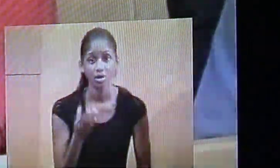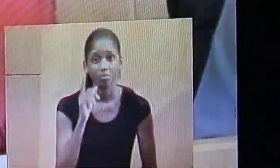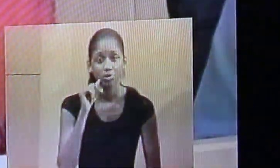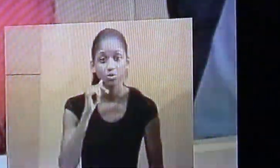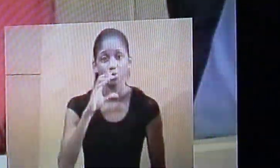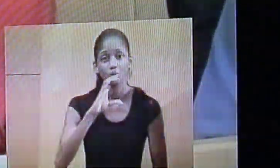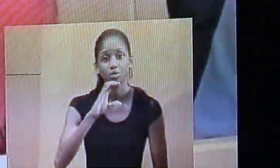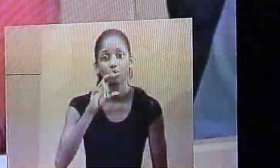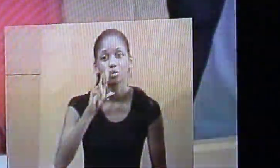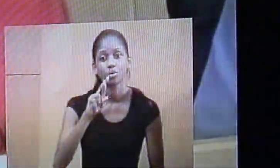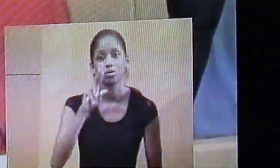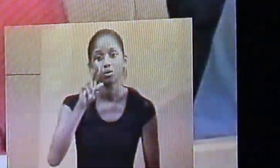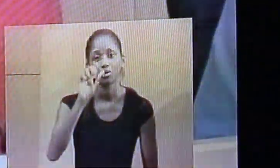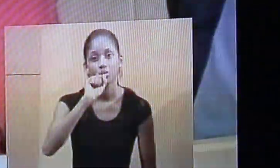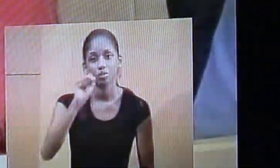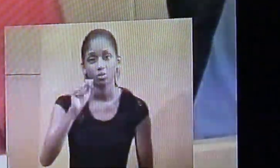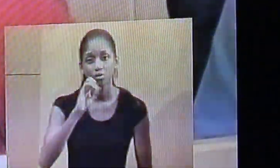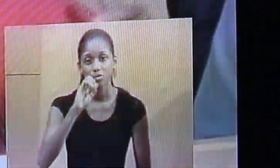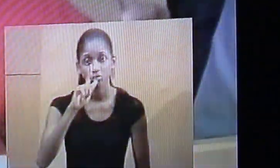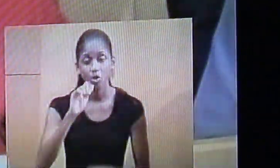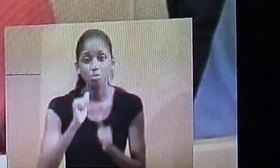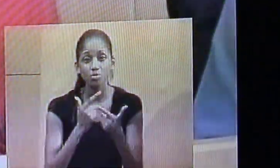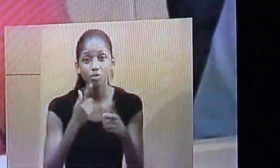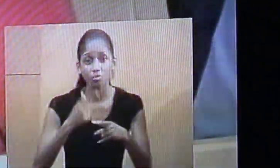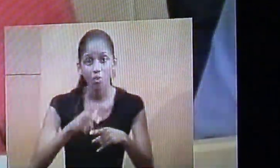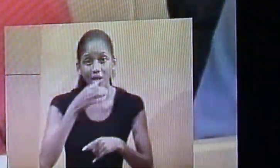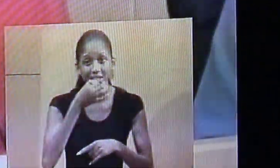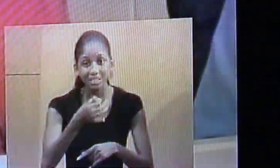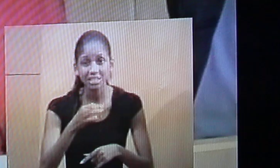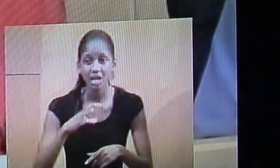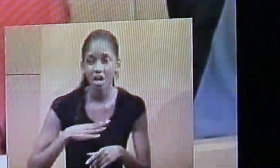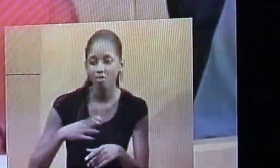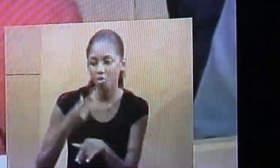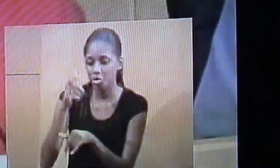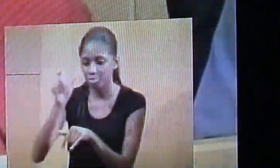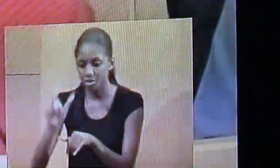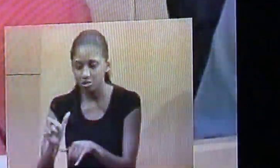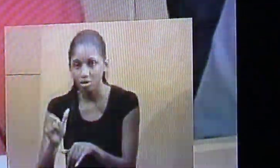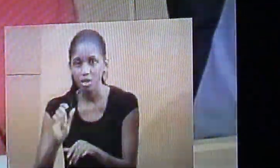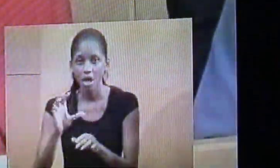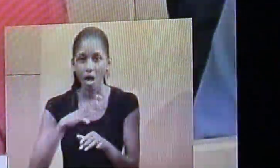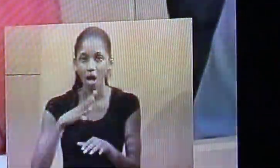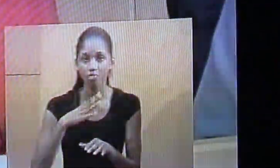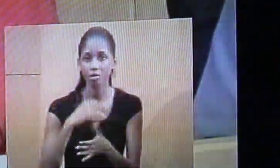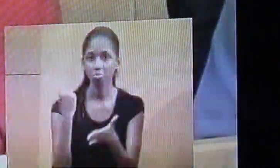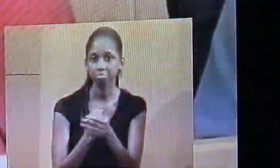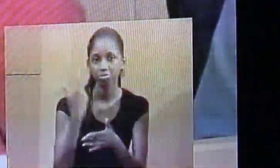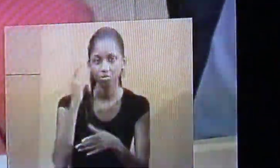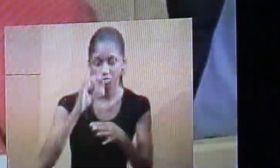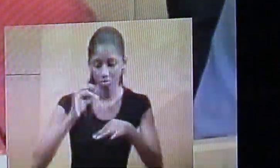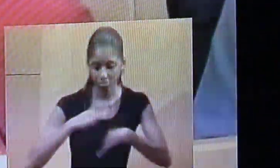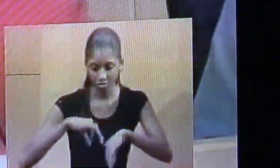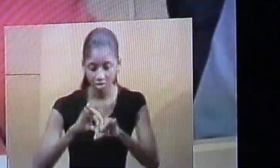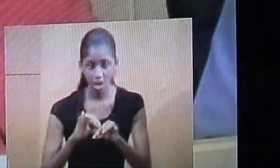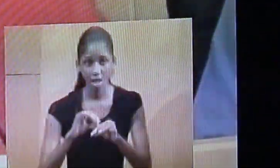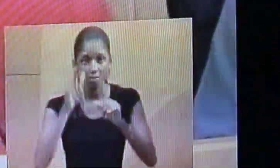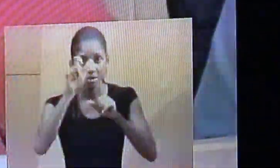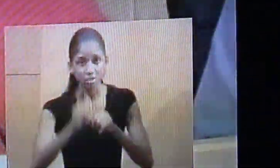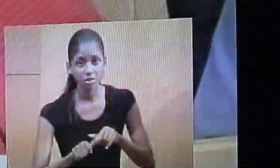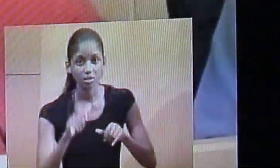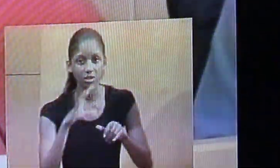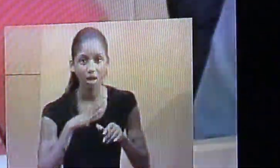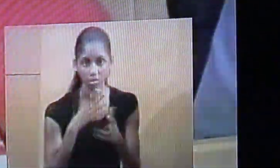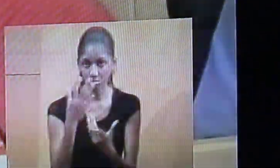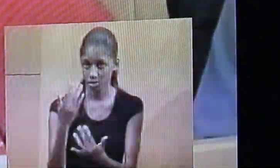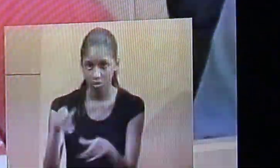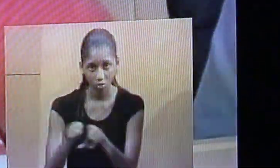Cuisol, a cité plusieurs fois qu'il y a X, telle personne est agrégée, mais dans cette salle, il y a des